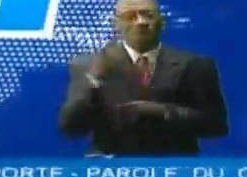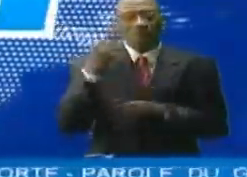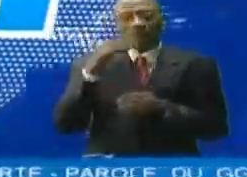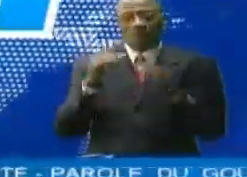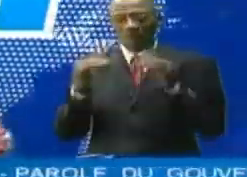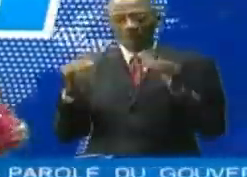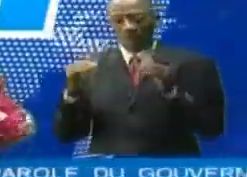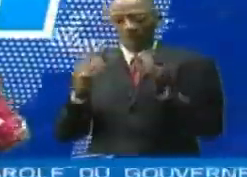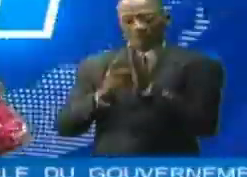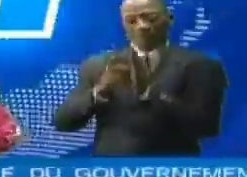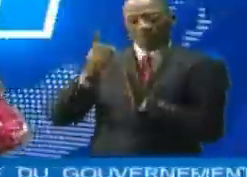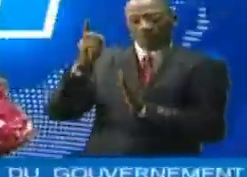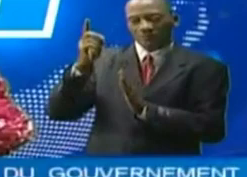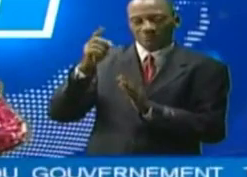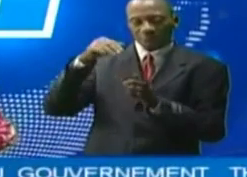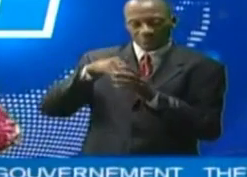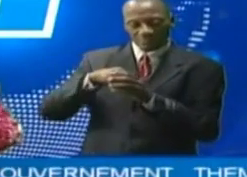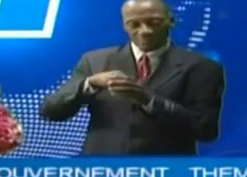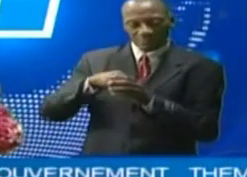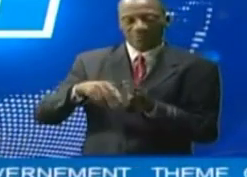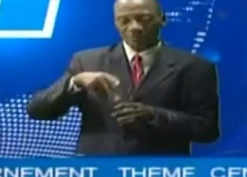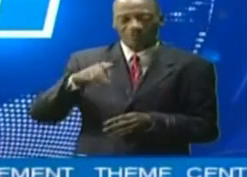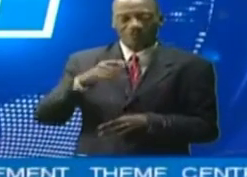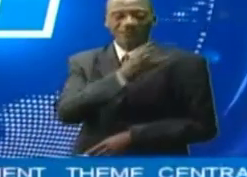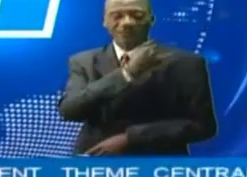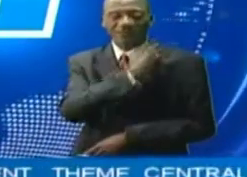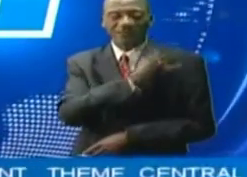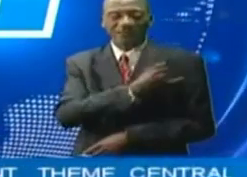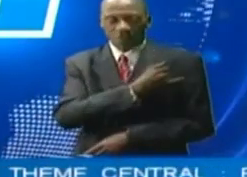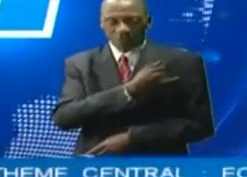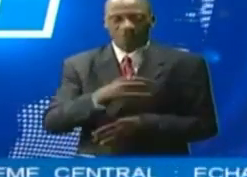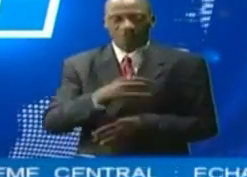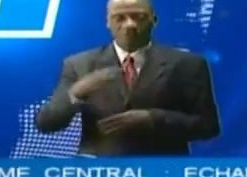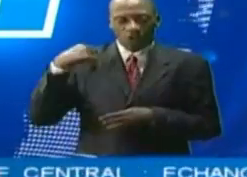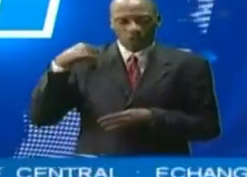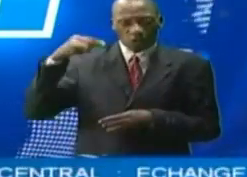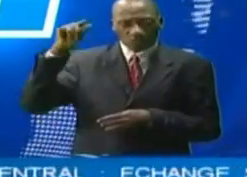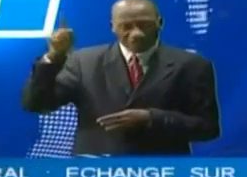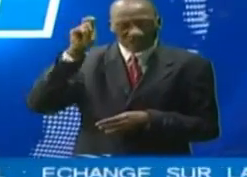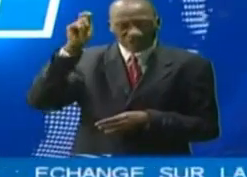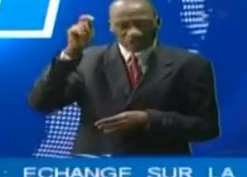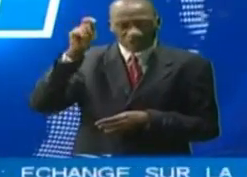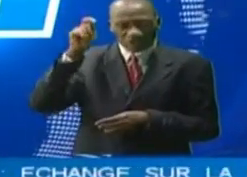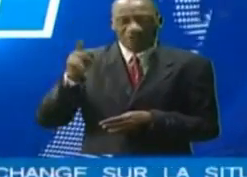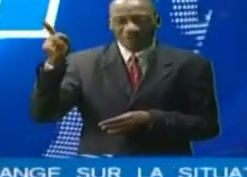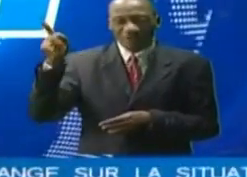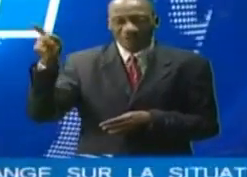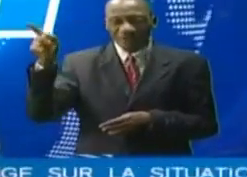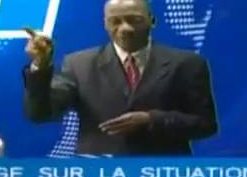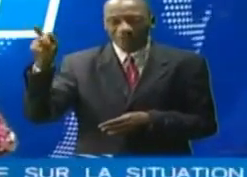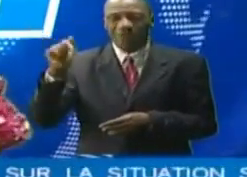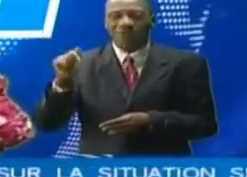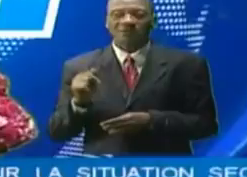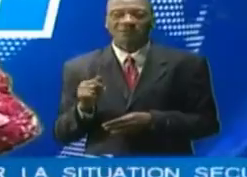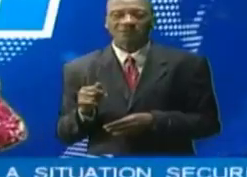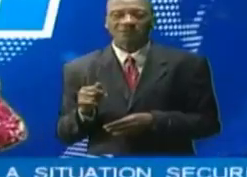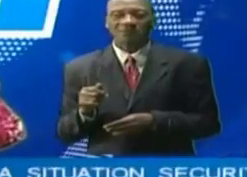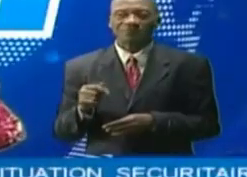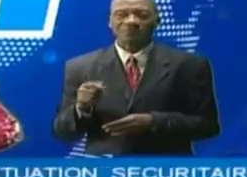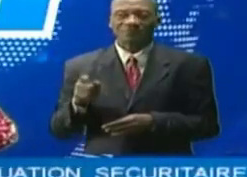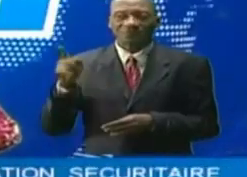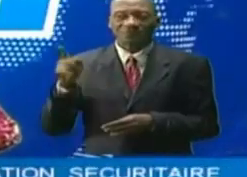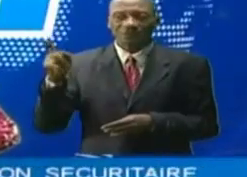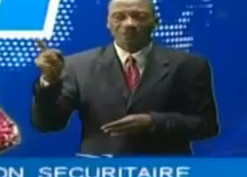intégral de l'Ituri, le gouverneur militaire, le lieutenant-général Luboya Kanchama, lance la conférence provinciale de